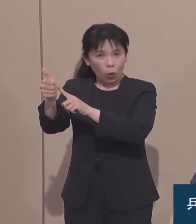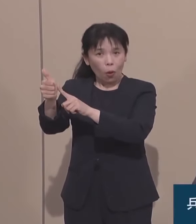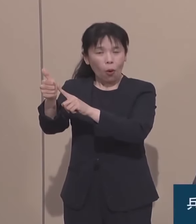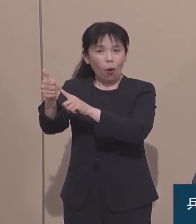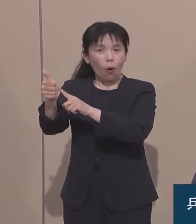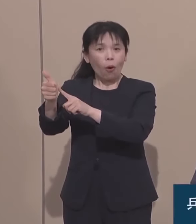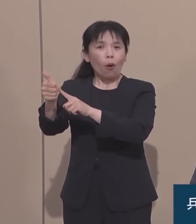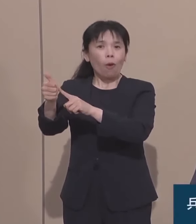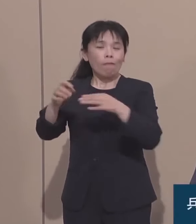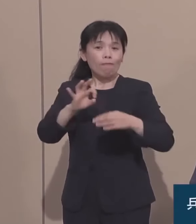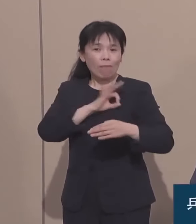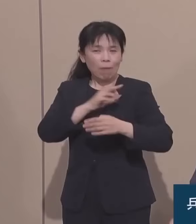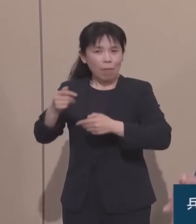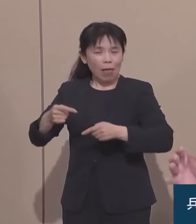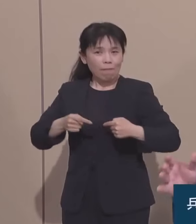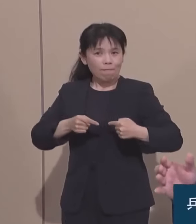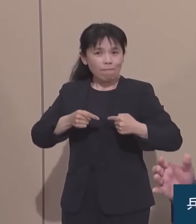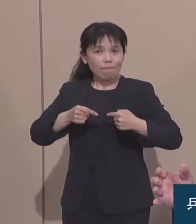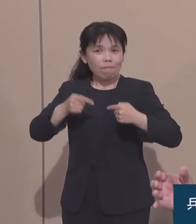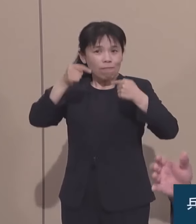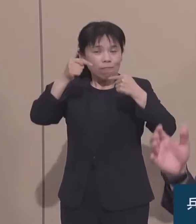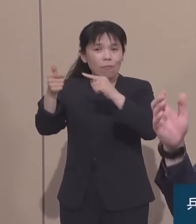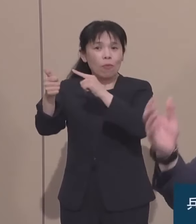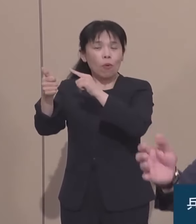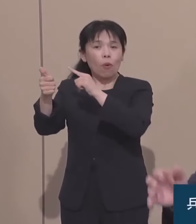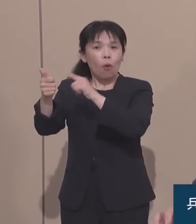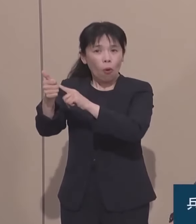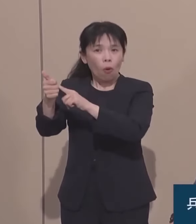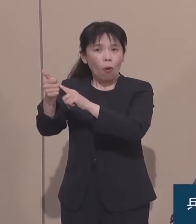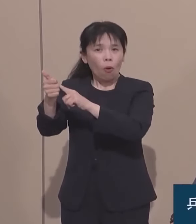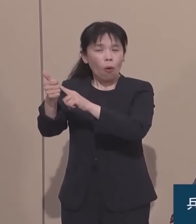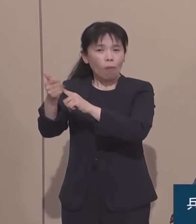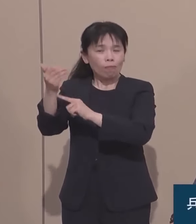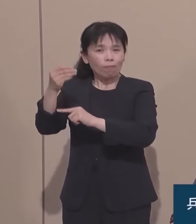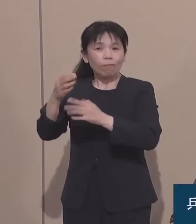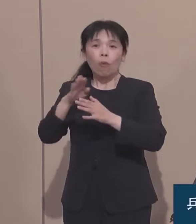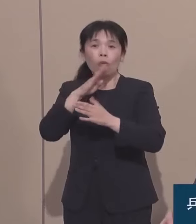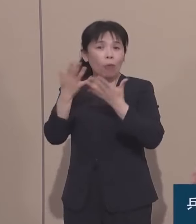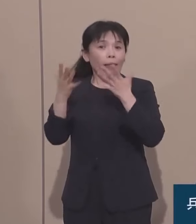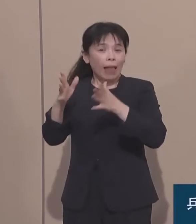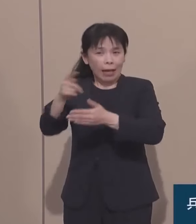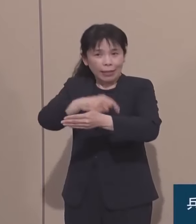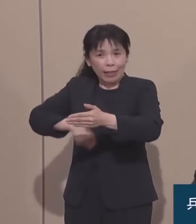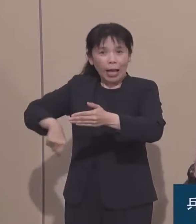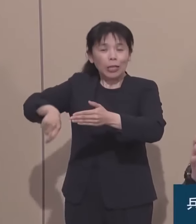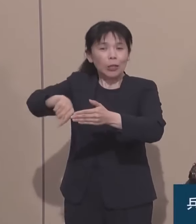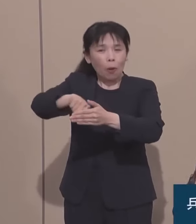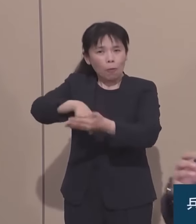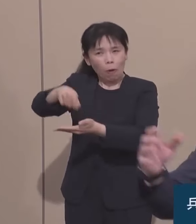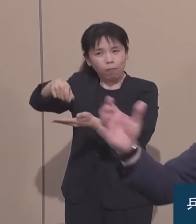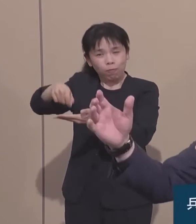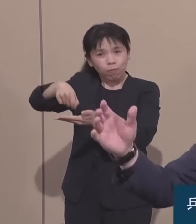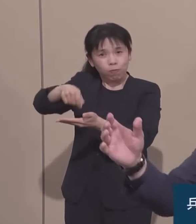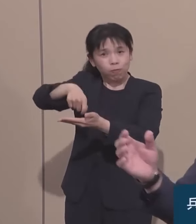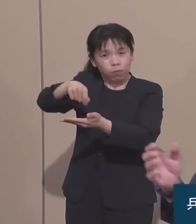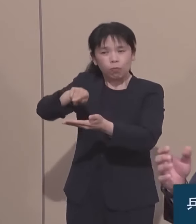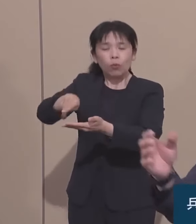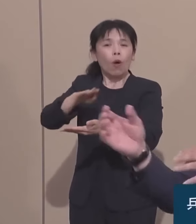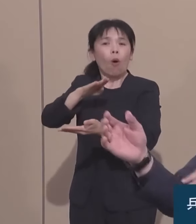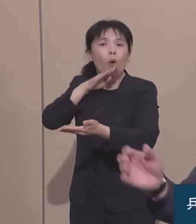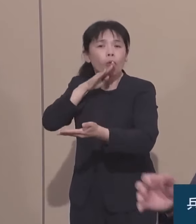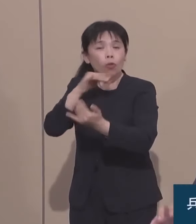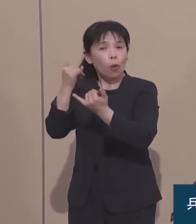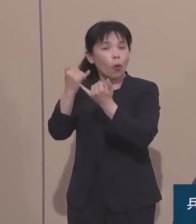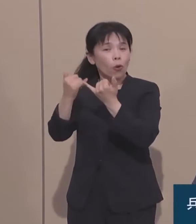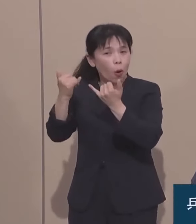兵庫権やそして知事のありもしないことを立ち上げてそしてそれがメディアがさも本当のように